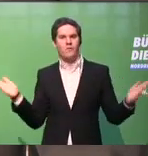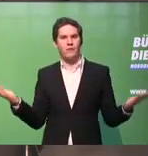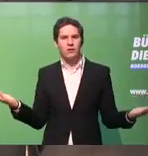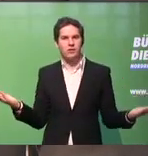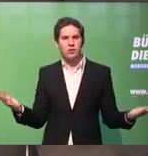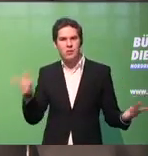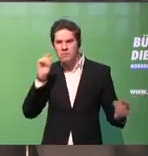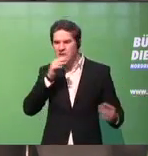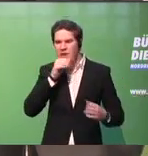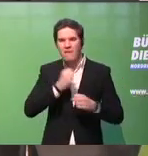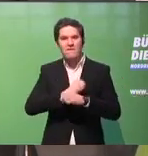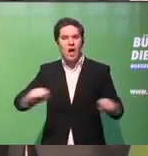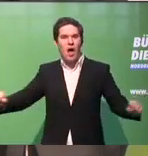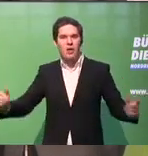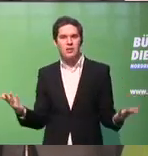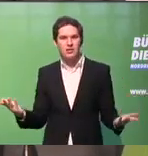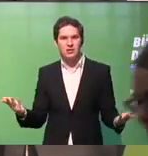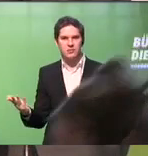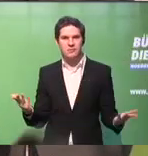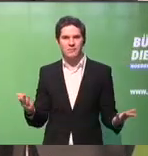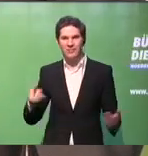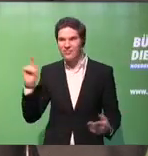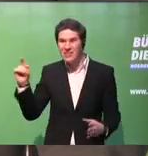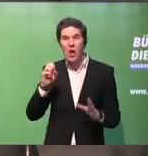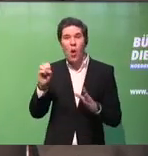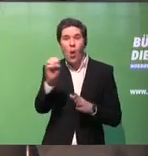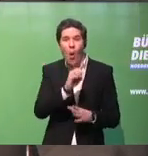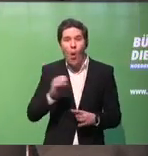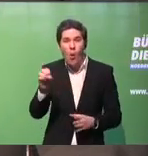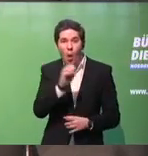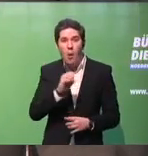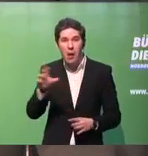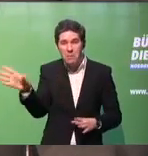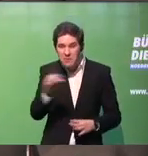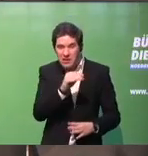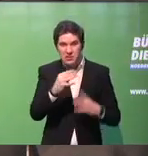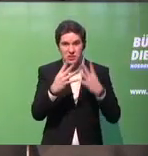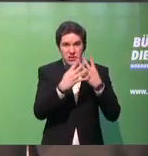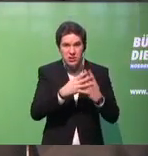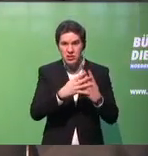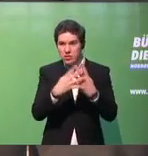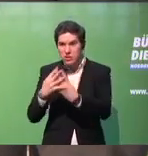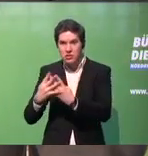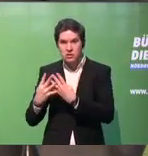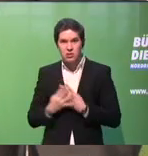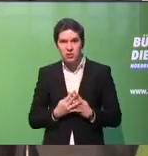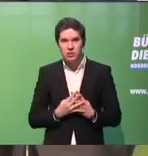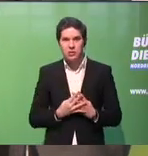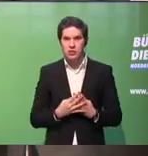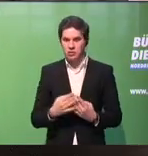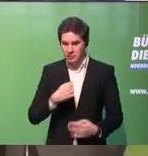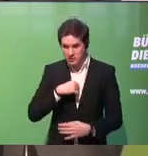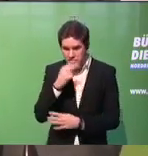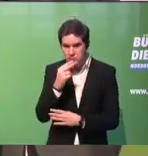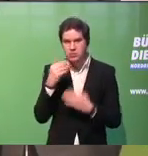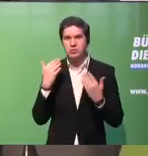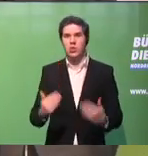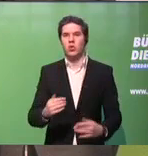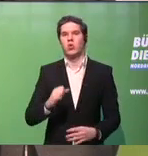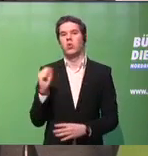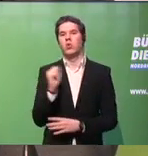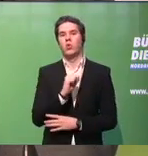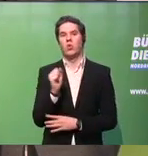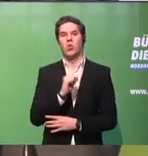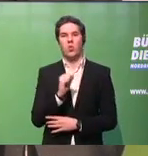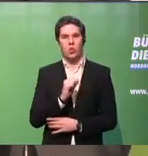Grenzen zu öffnen, dieses Europa eingesperrt in Stacheldraht, das war etwas, was ich finde, was es